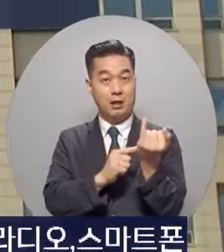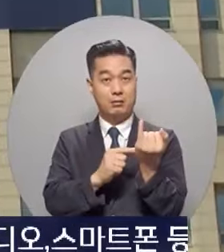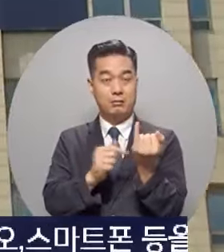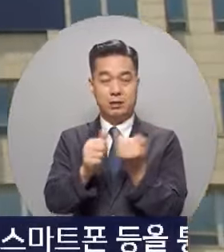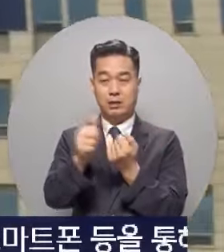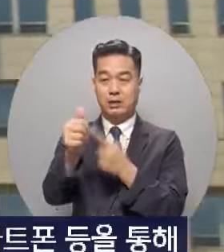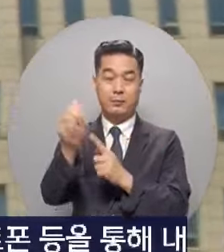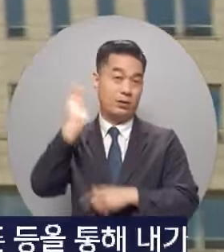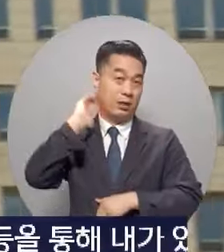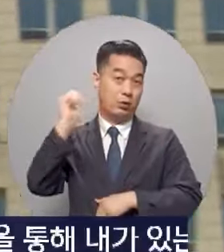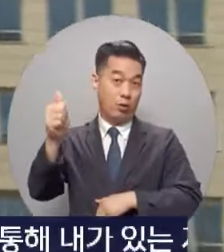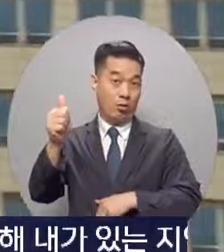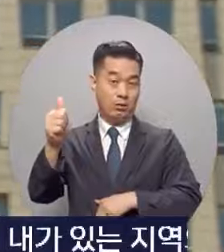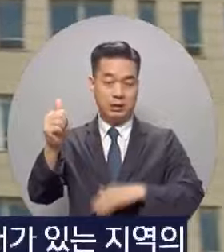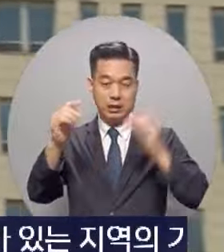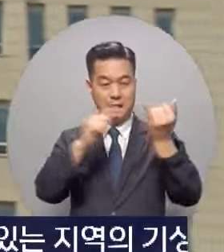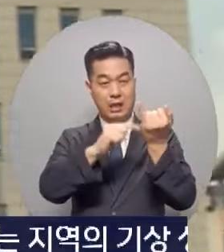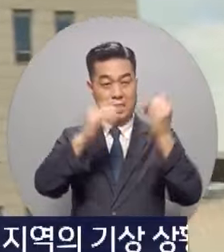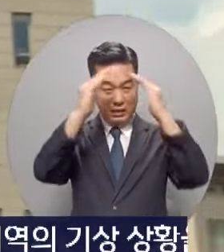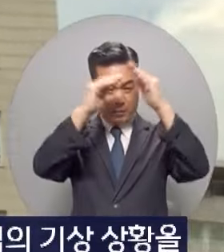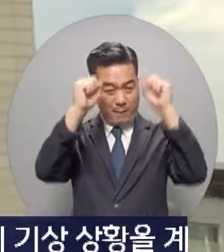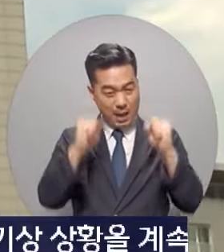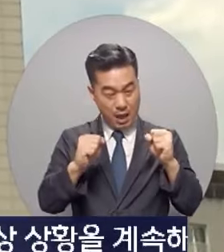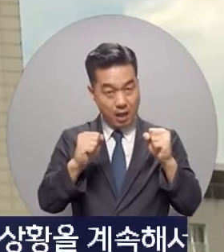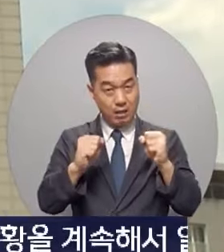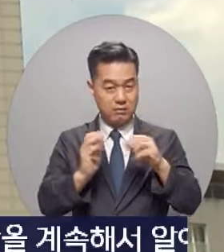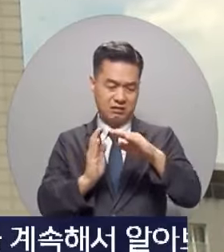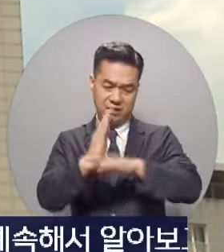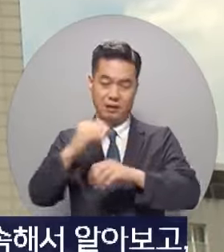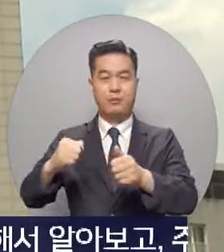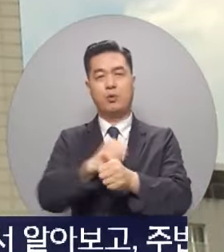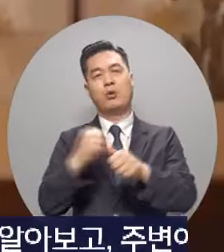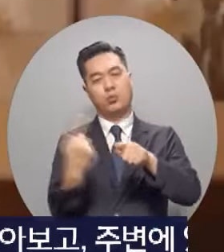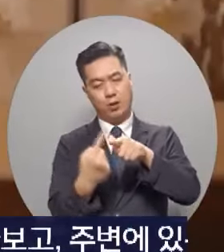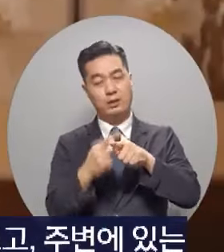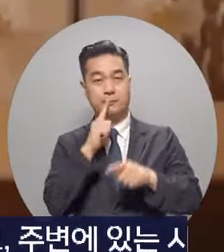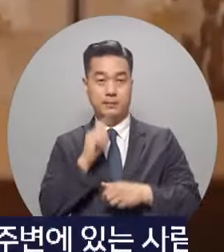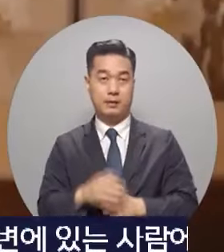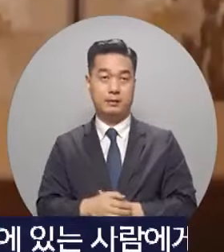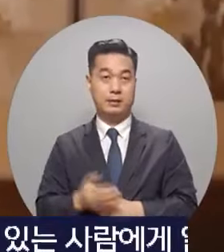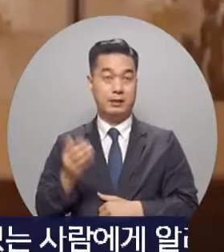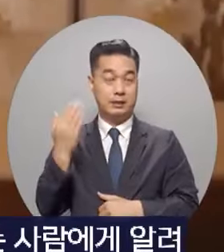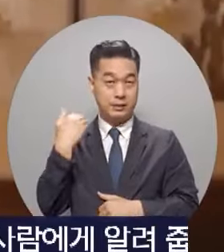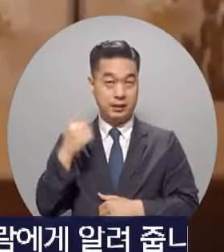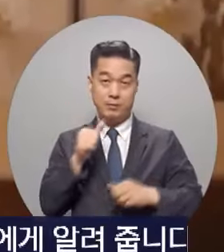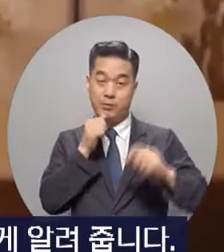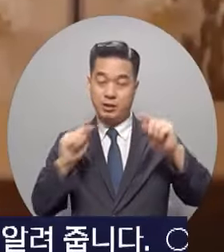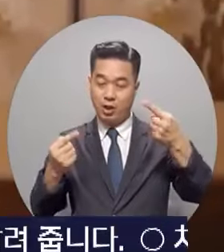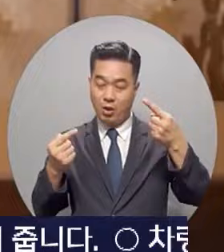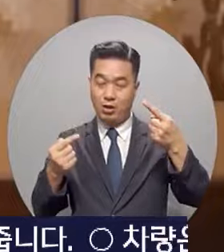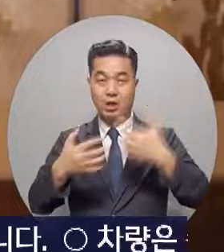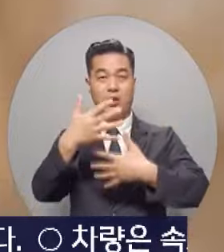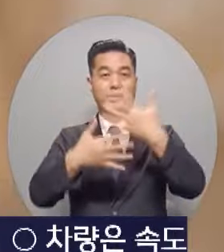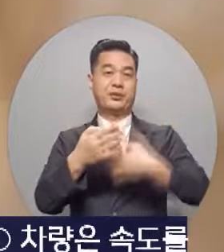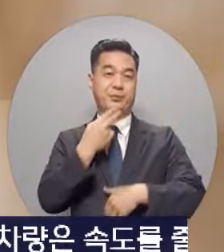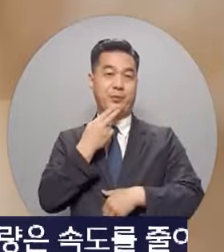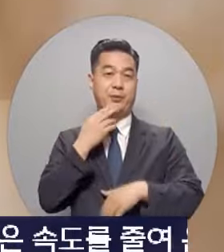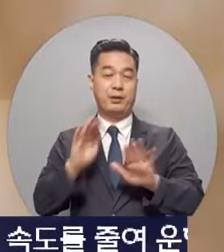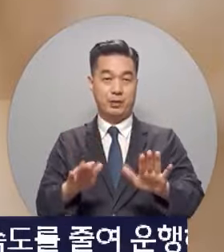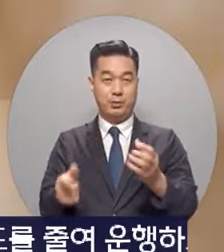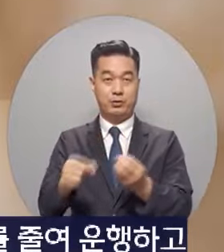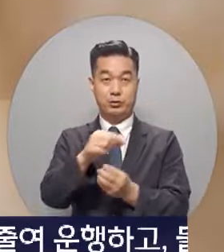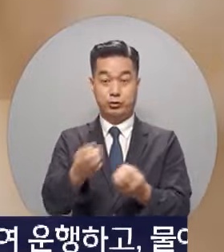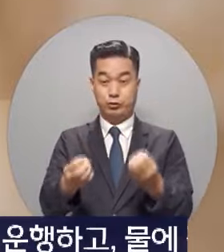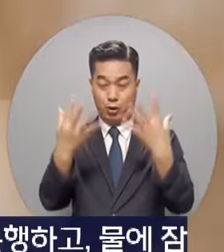됐다고 집에만 있으라는 건 과도한 폭력이라고 했습니다 지난 설 영상에 나오지 않았던 김여사가 이번 추석